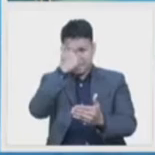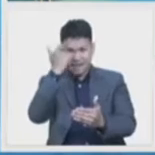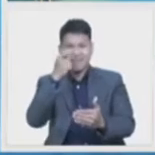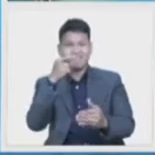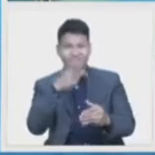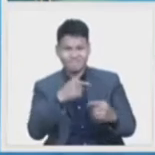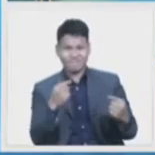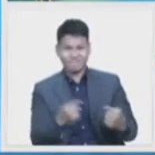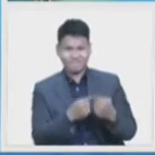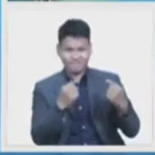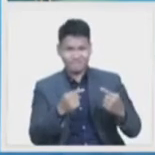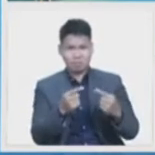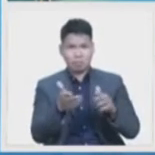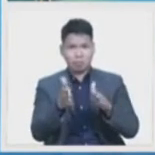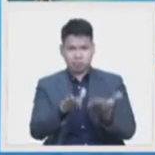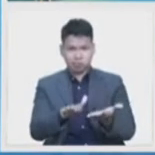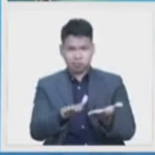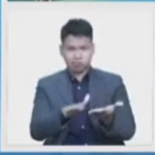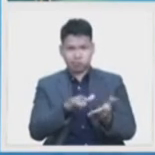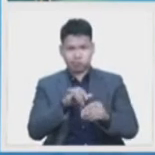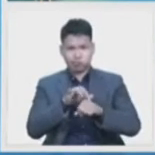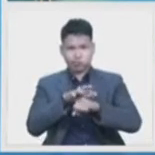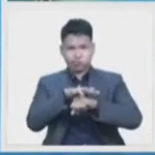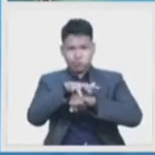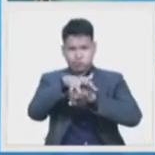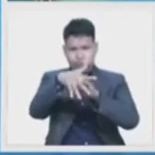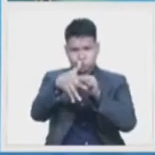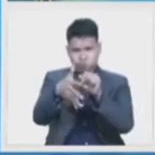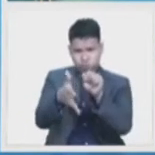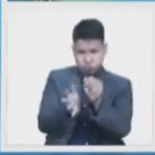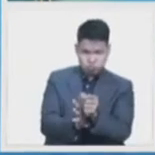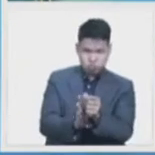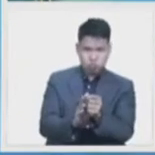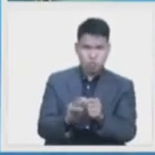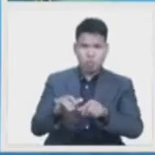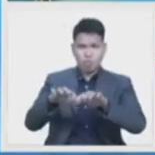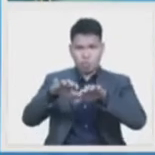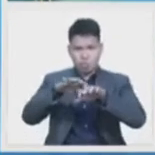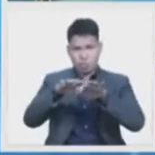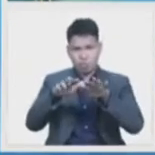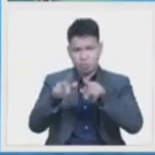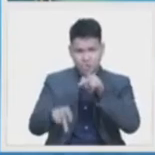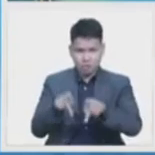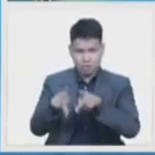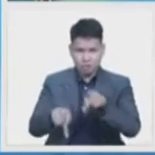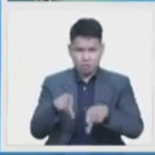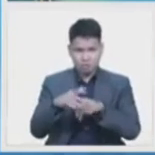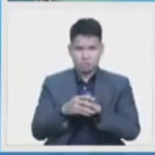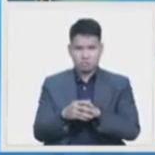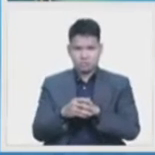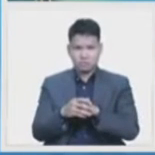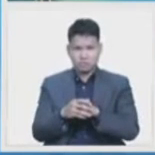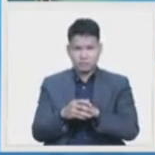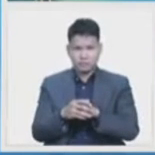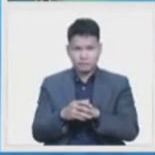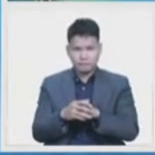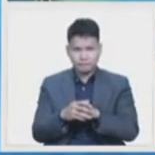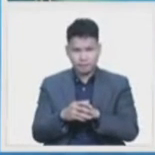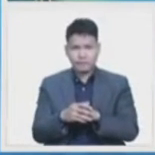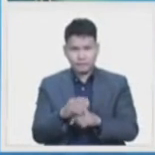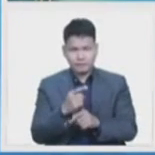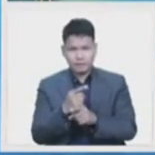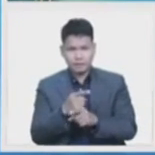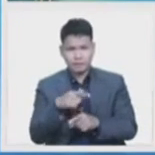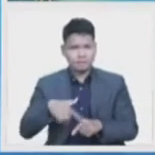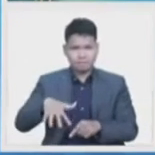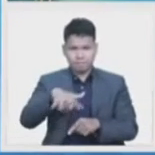diini ang kamatayon mikuyanap ngadto sa tanan nga mga tao, sanglit ang tanan